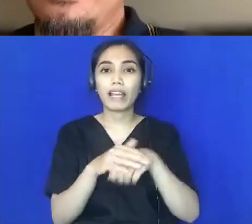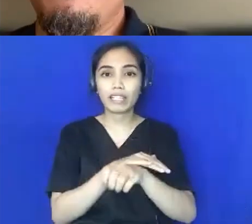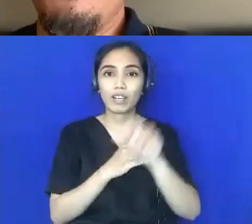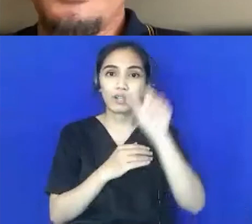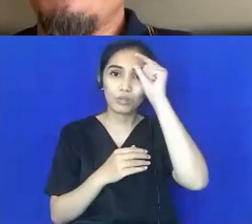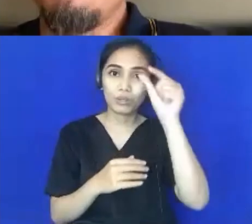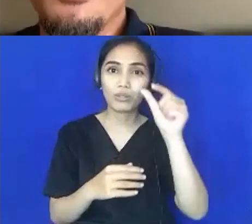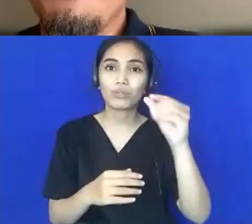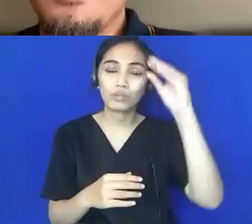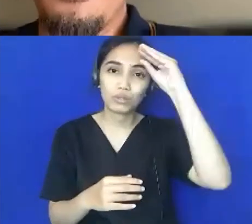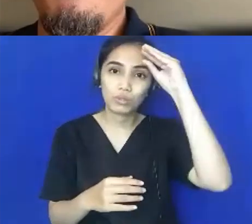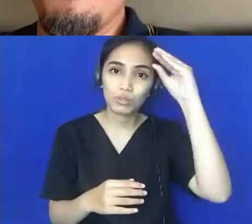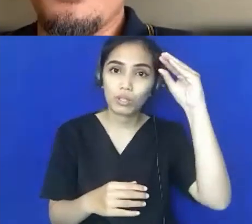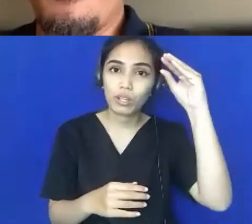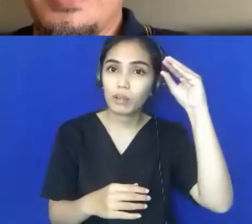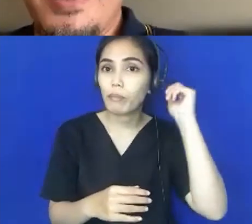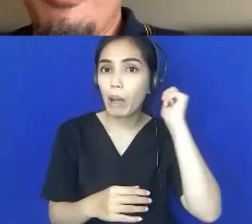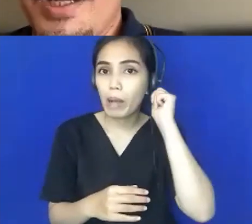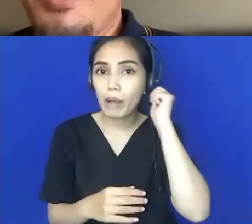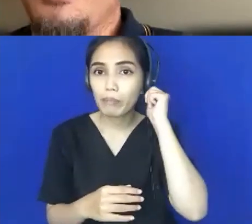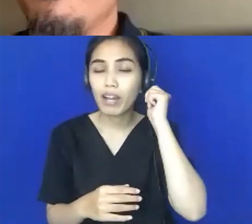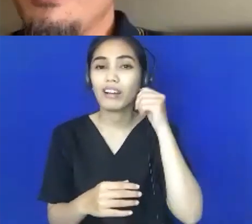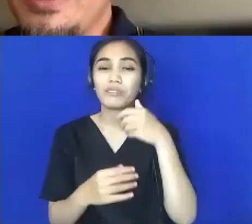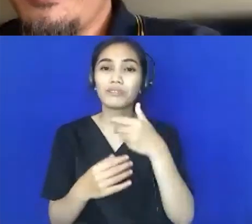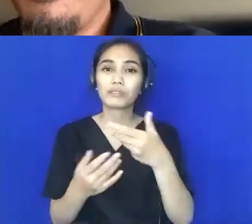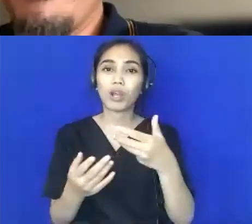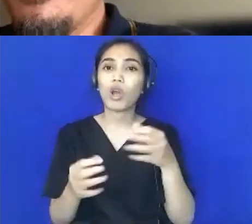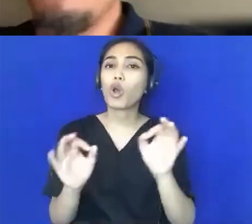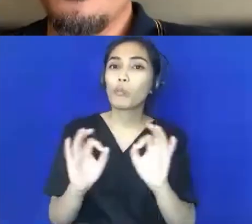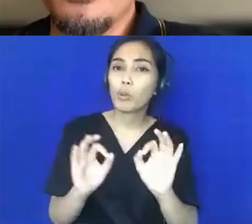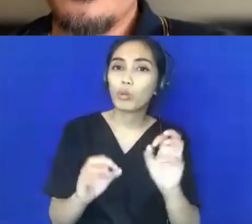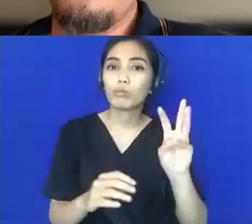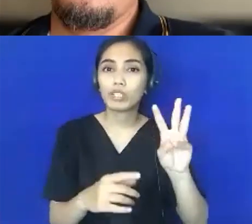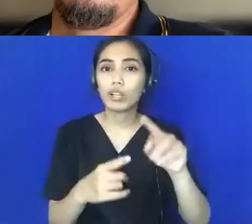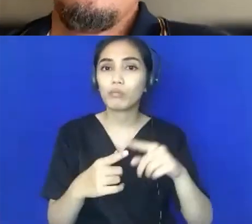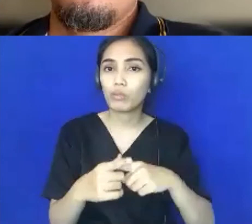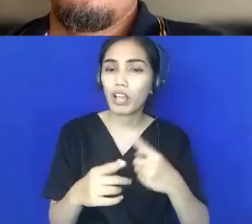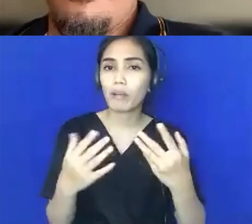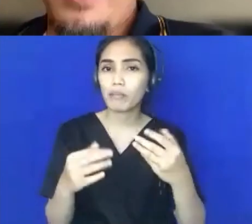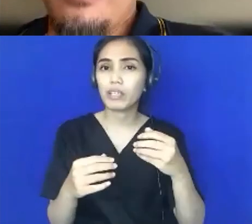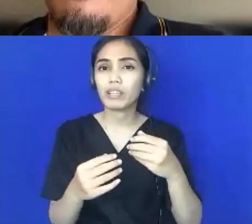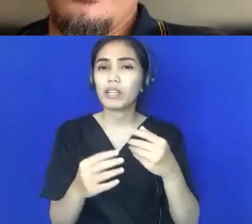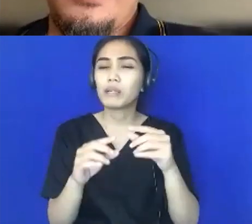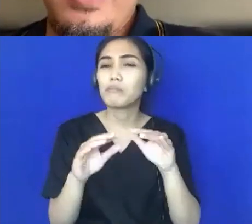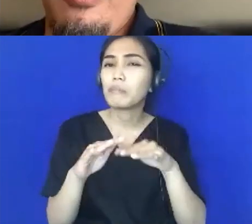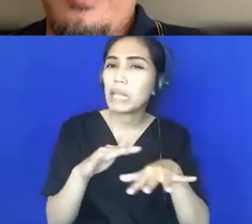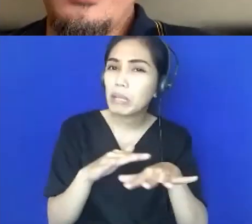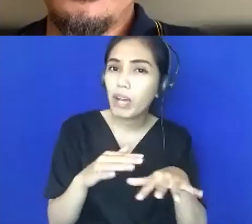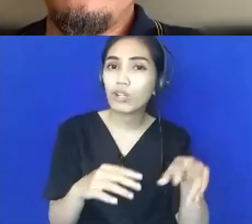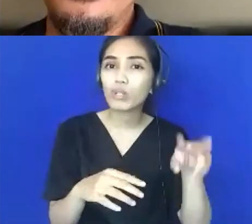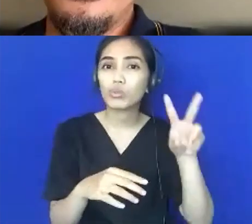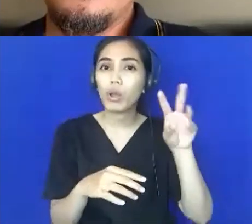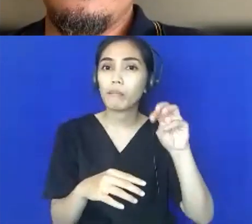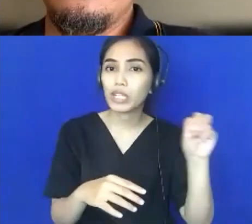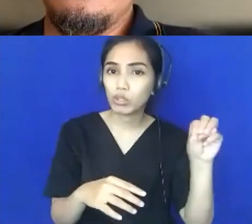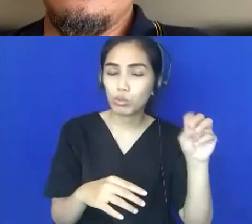ayah. Mungkin belum sampai ke 3 bulan atau ke 6 bulan, tapi minimal 2 minggu saja sudah lumayan untuk bantu para ibu. Kemudian